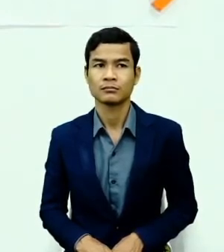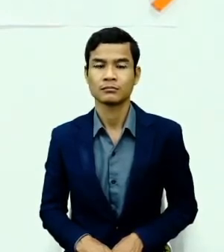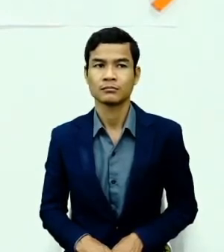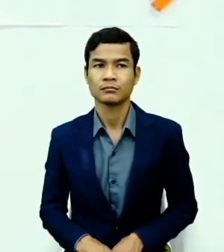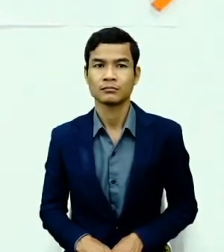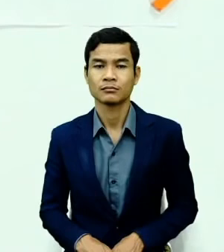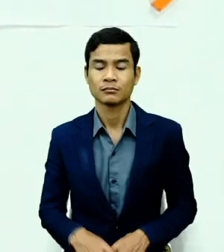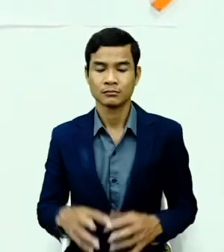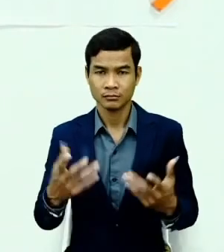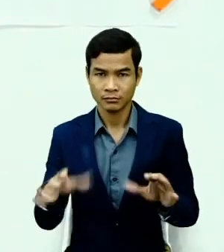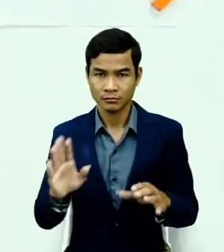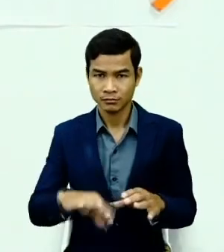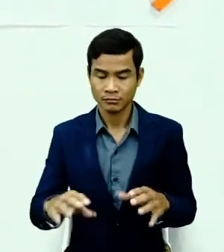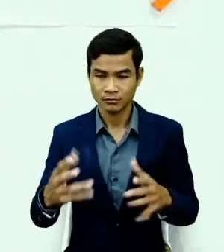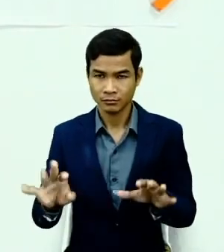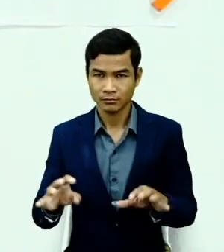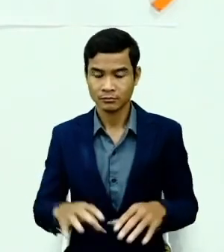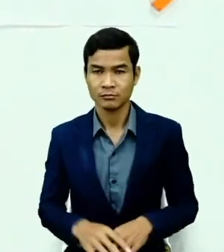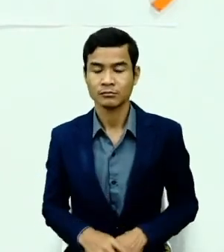ចារួចរាល់ហើយឬនៅ